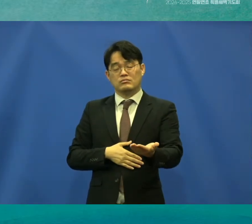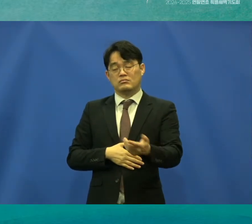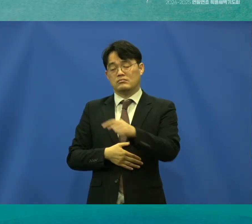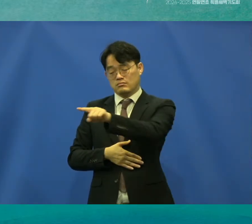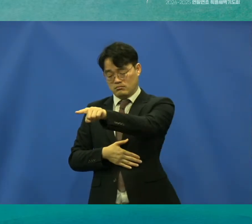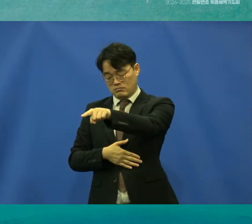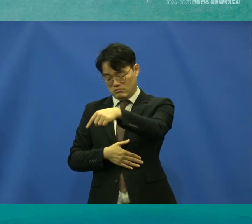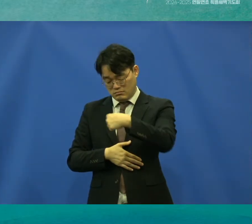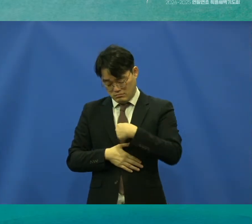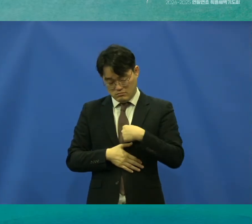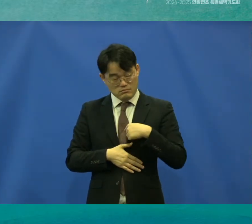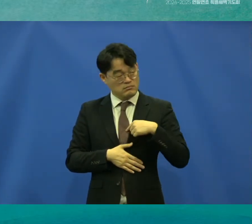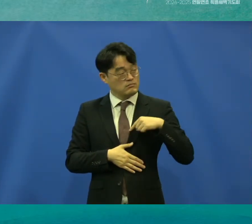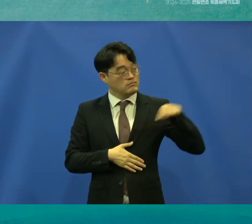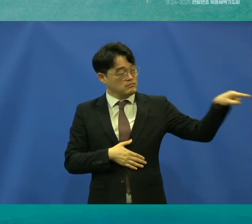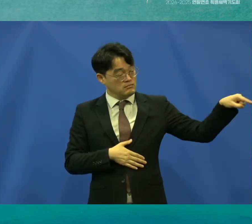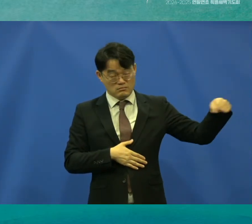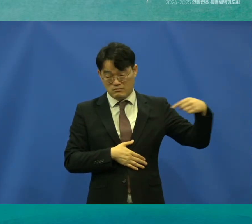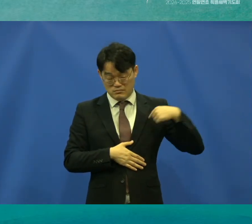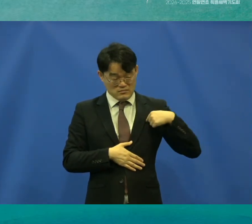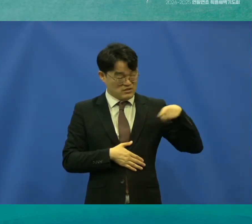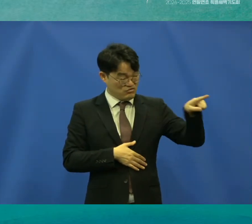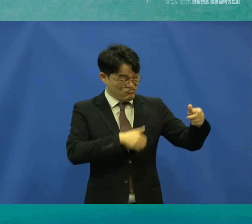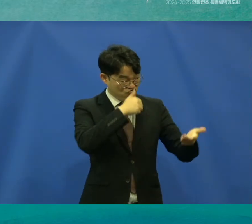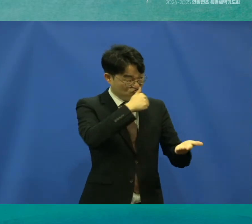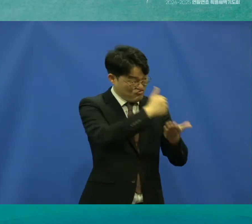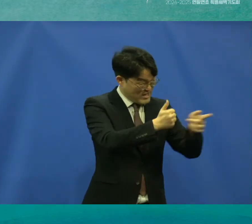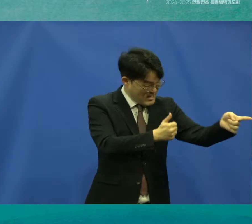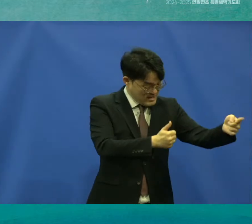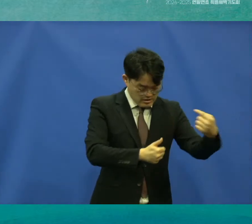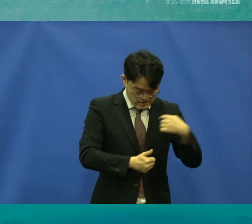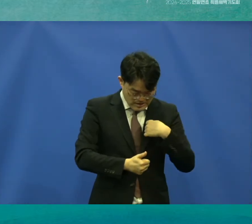막 손가락질하는 그 인간이나 나나 다른 게 하나도 없다고.